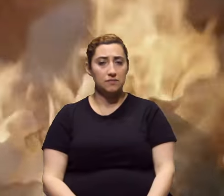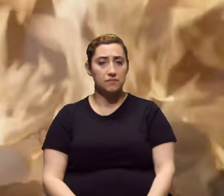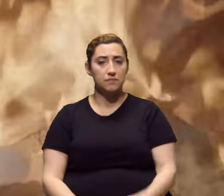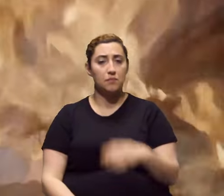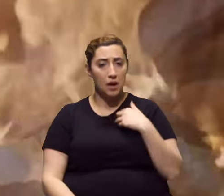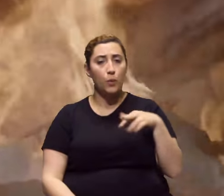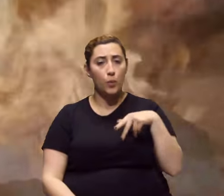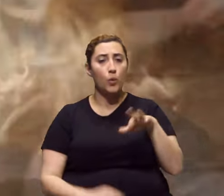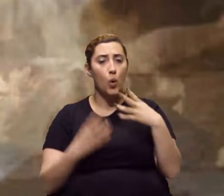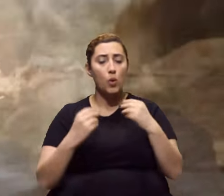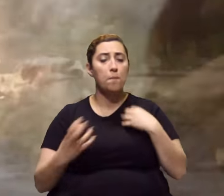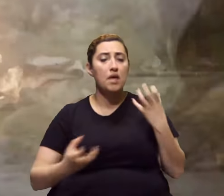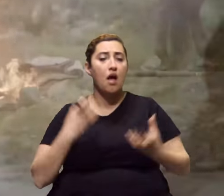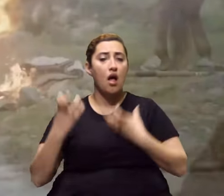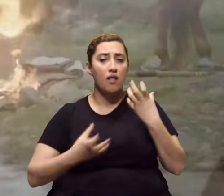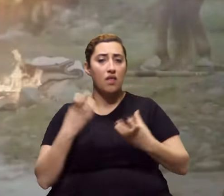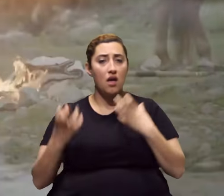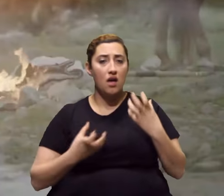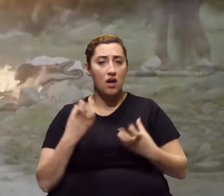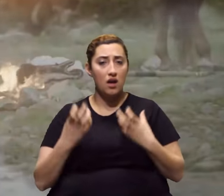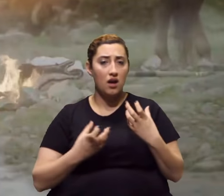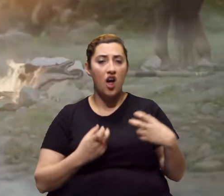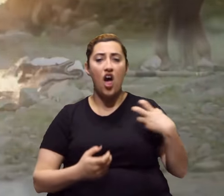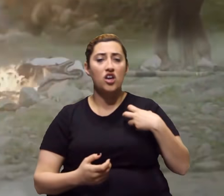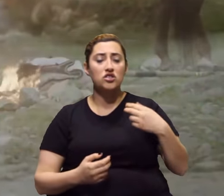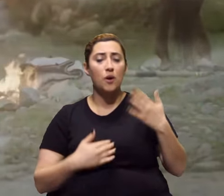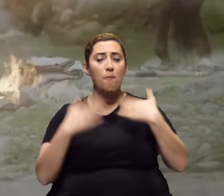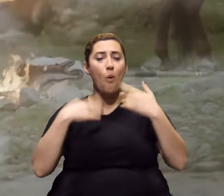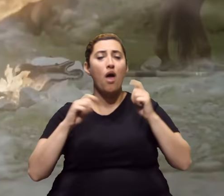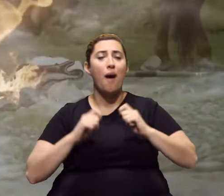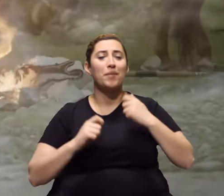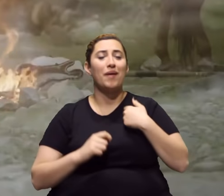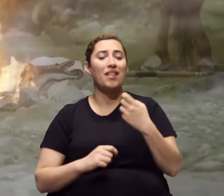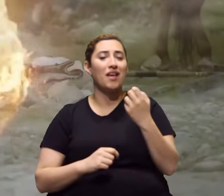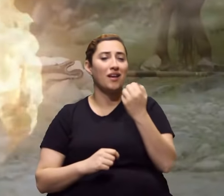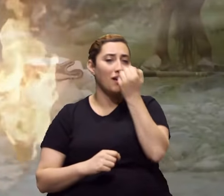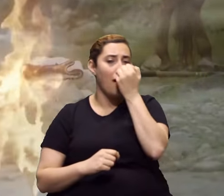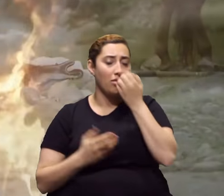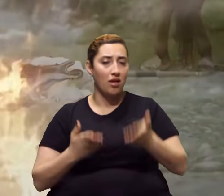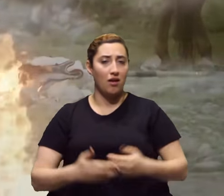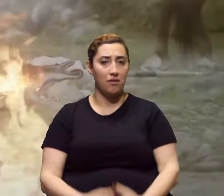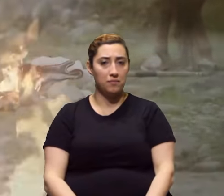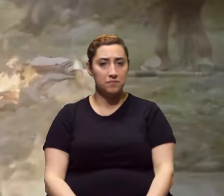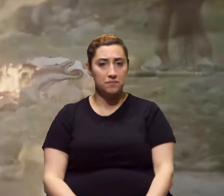Ben yürürüm yana yana, aşk boyadı beni kana.